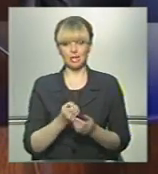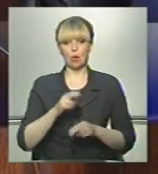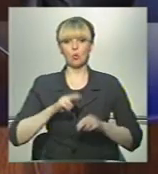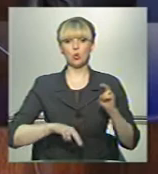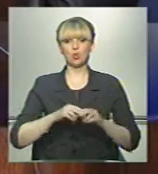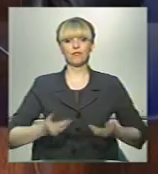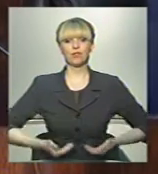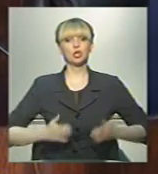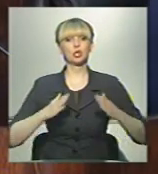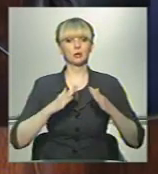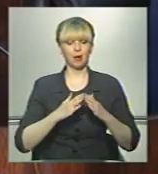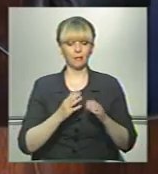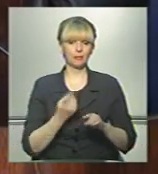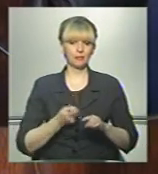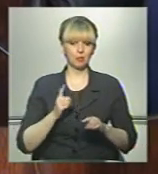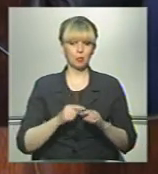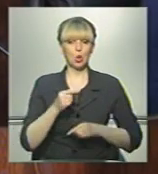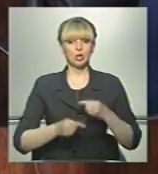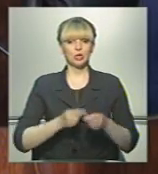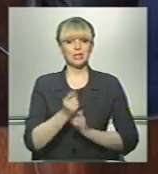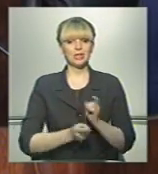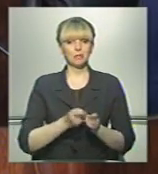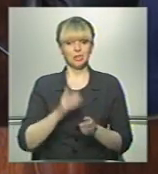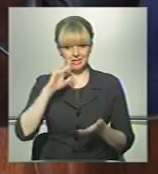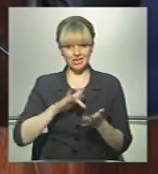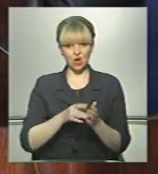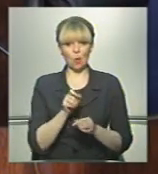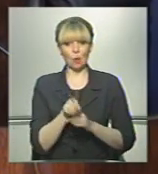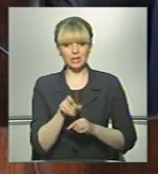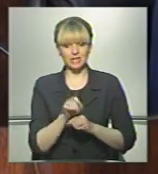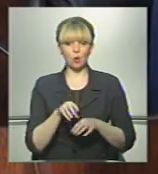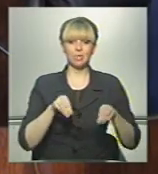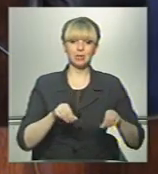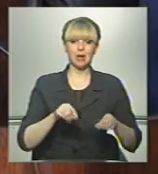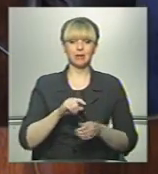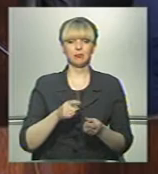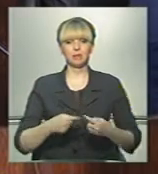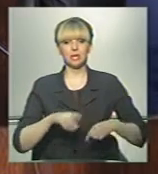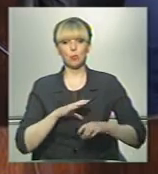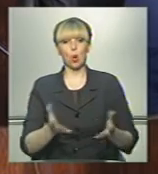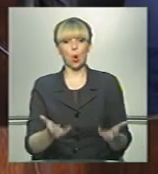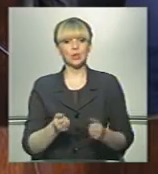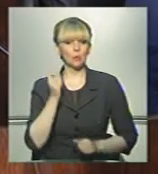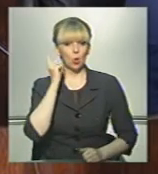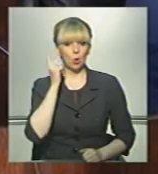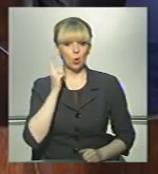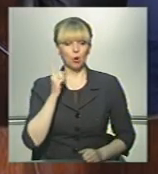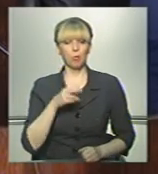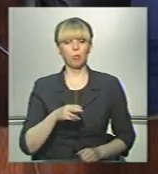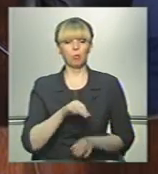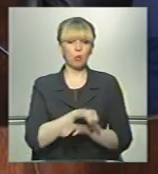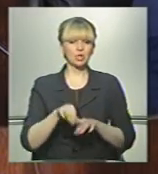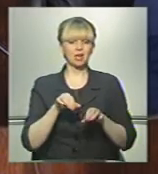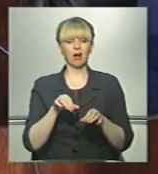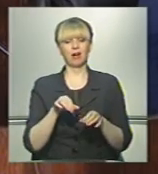будівництво житла. І тому через зміну цільового призначення земельних ділянок, які були отримані колись поза конкурсом,